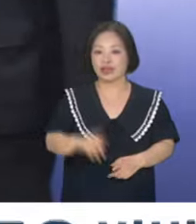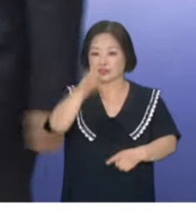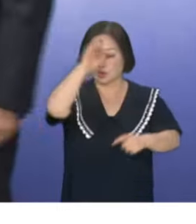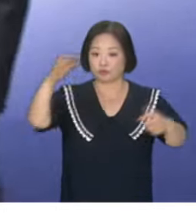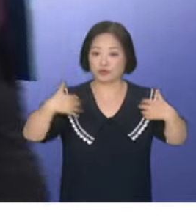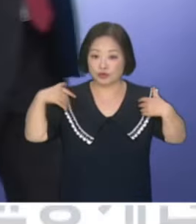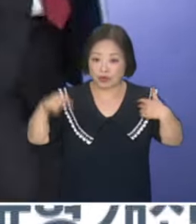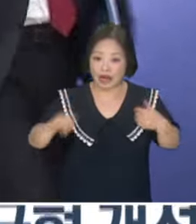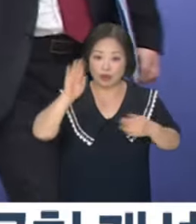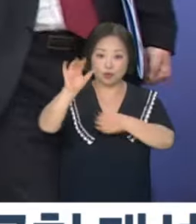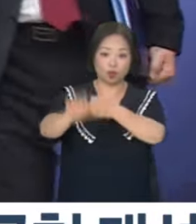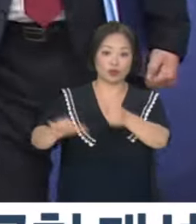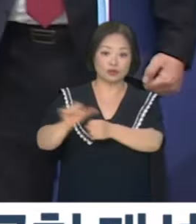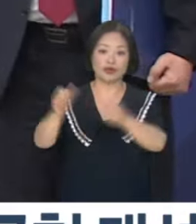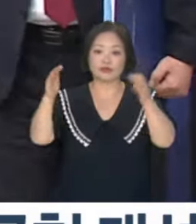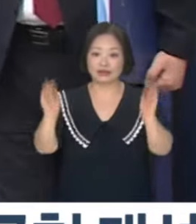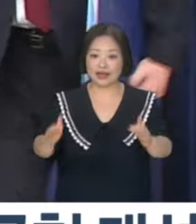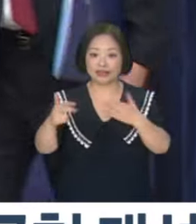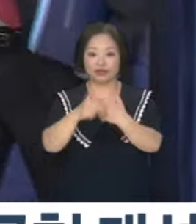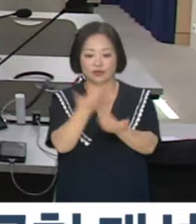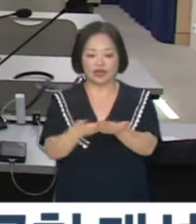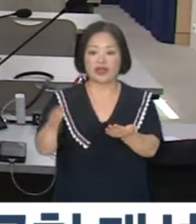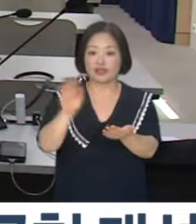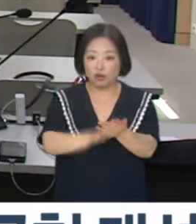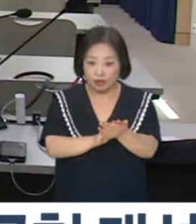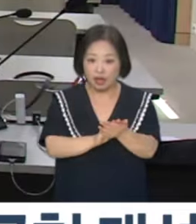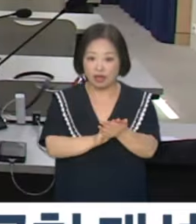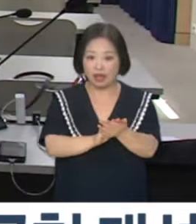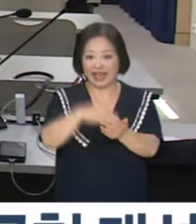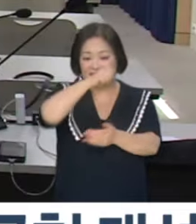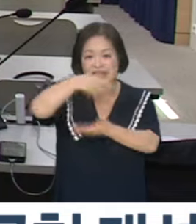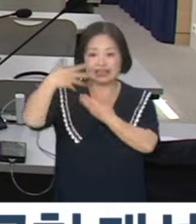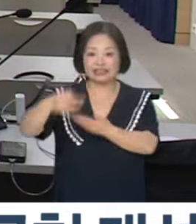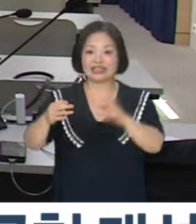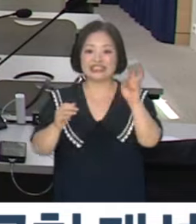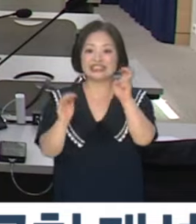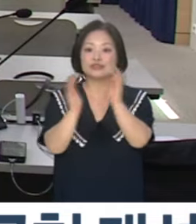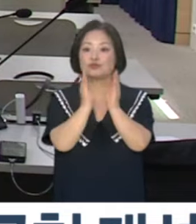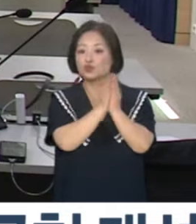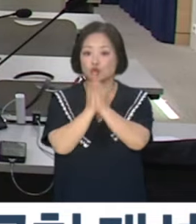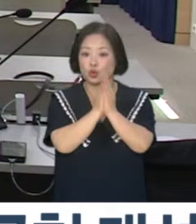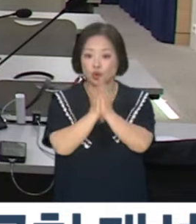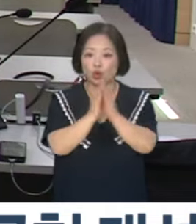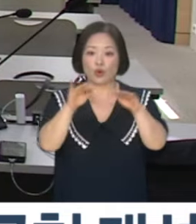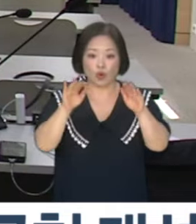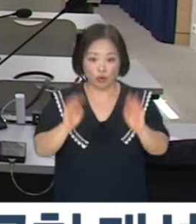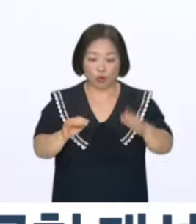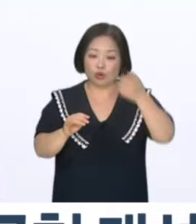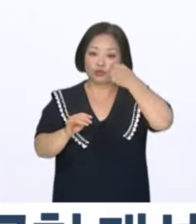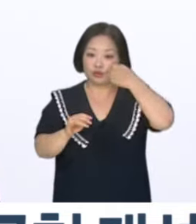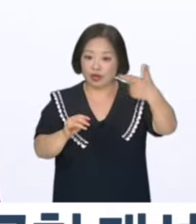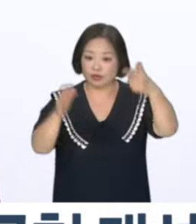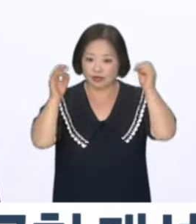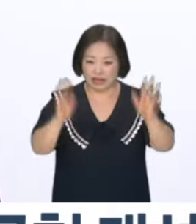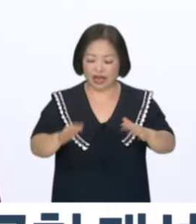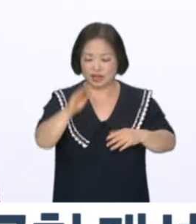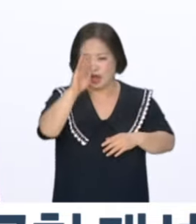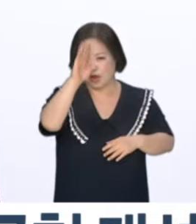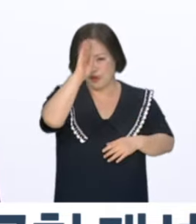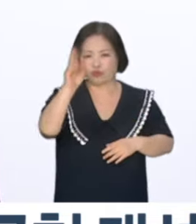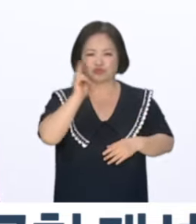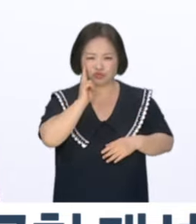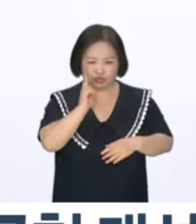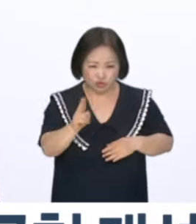정부가 앞으로 5년간 의료개혁에 총 20조 원 이상을 투입합니다. 올 하반기 중증 수술과 마취